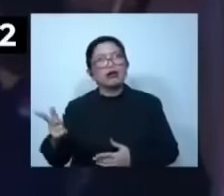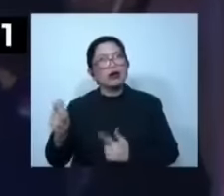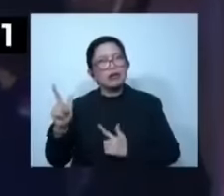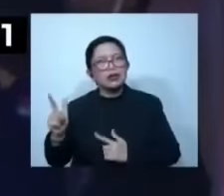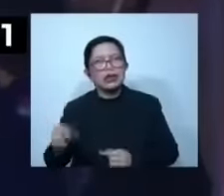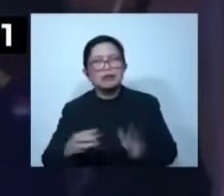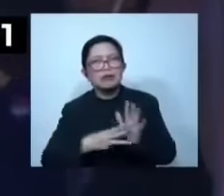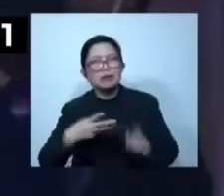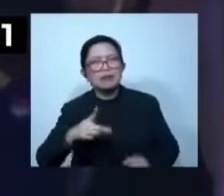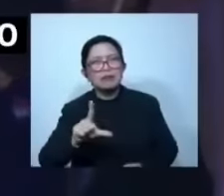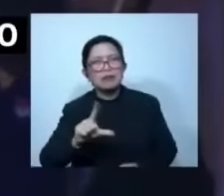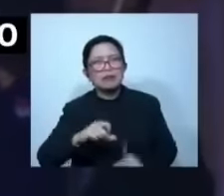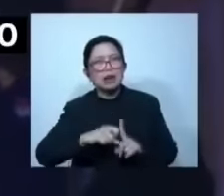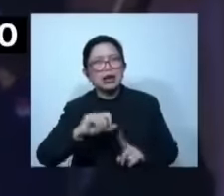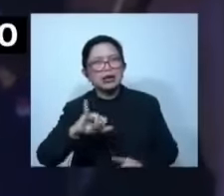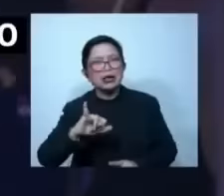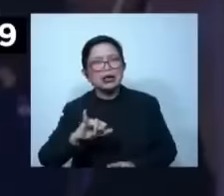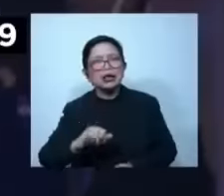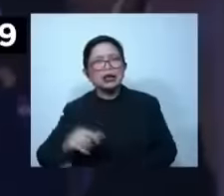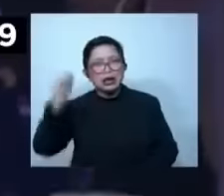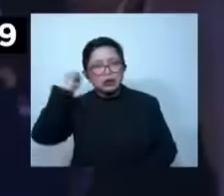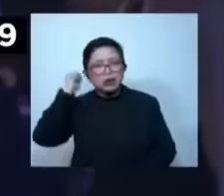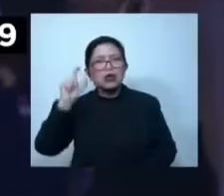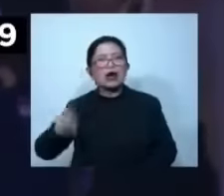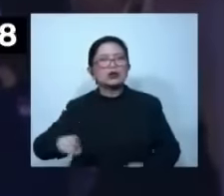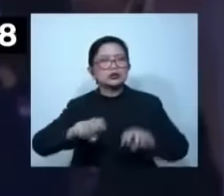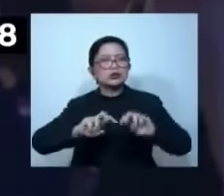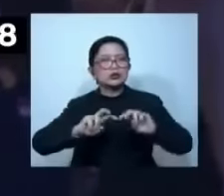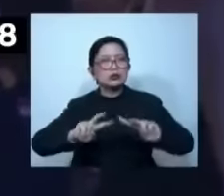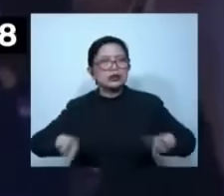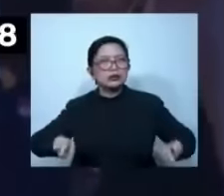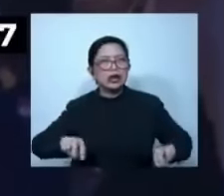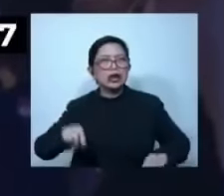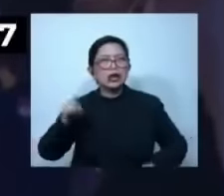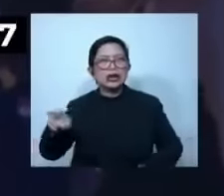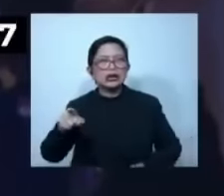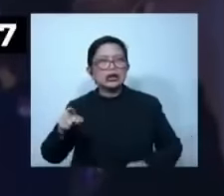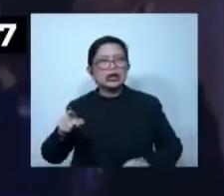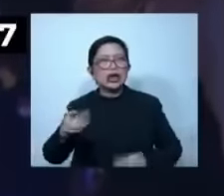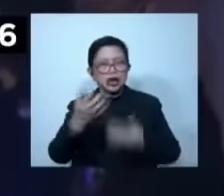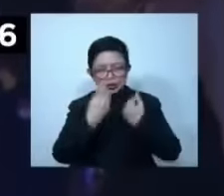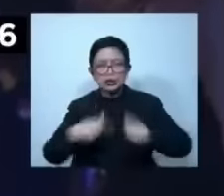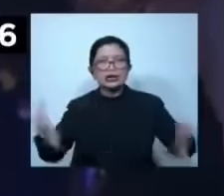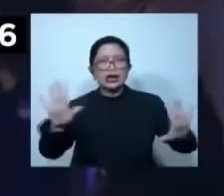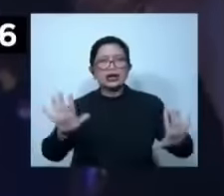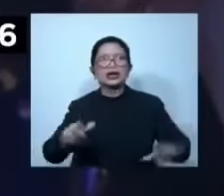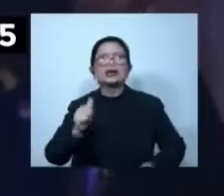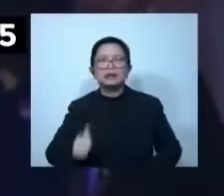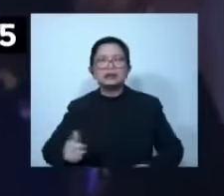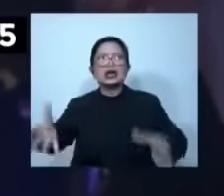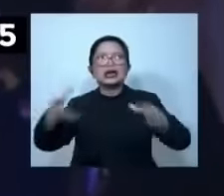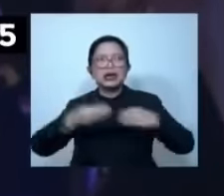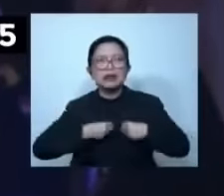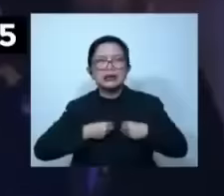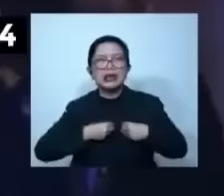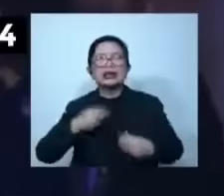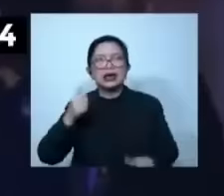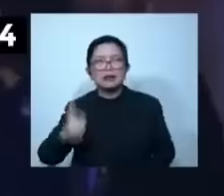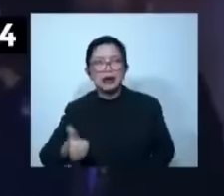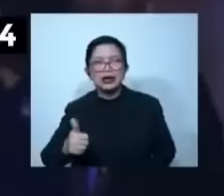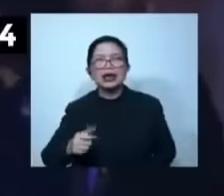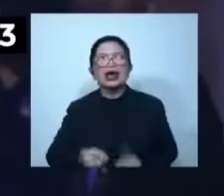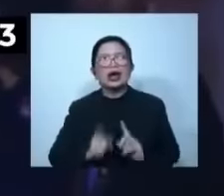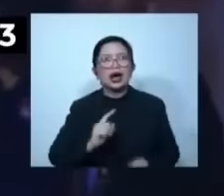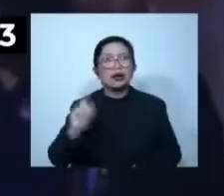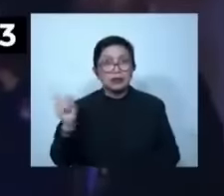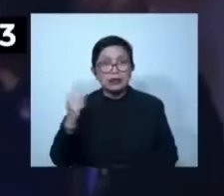diperiksa. Maka yang seperti ini harus usai. Dan mereka bisa mendapatkan kebaikan-kebaikan kalau governance